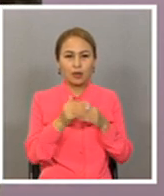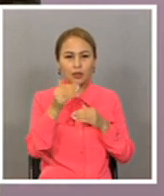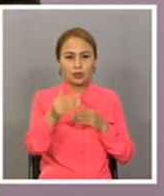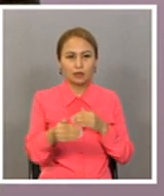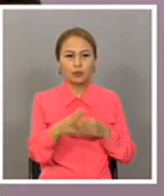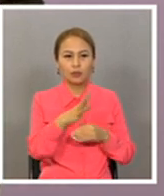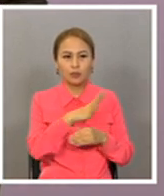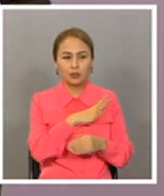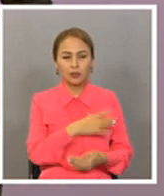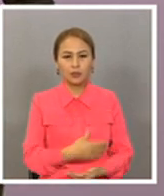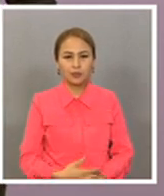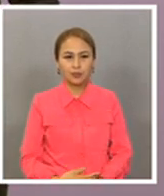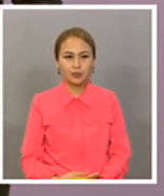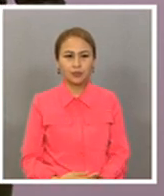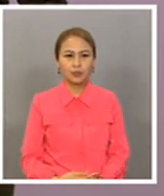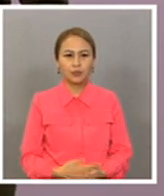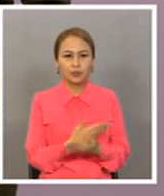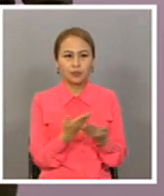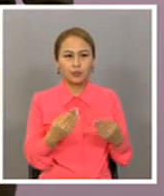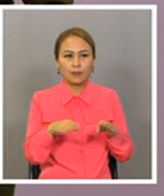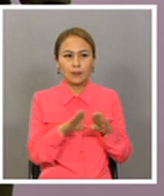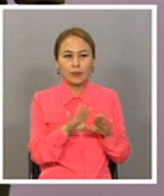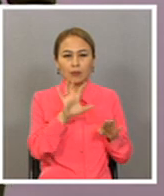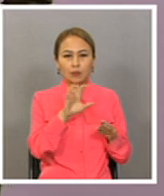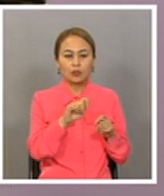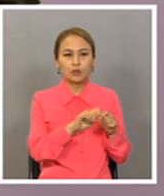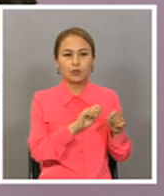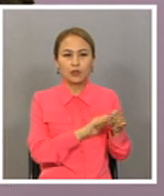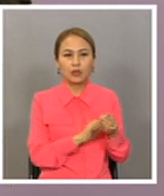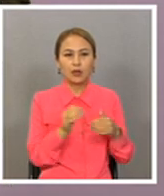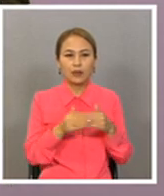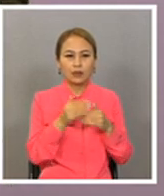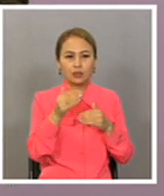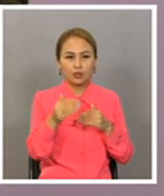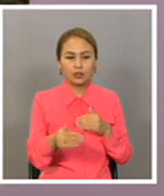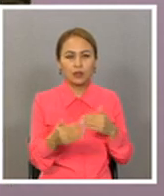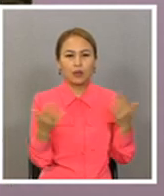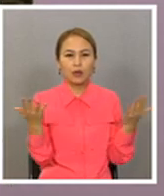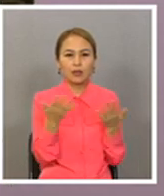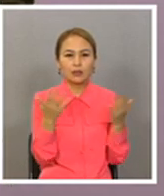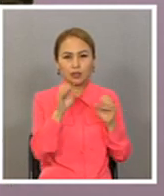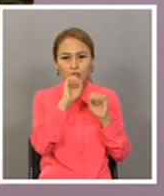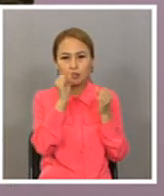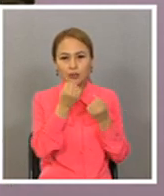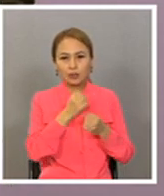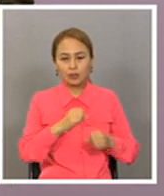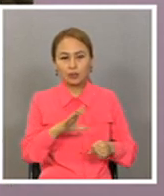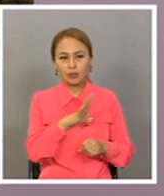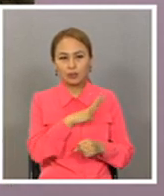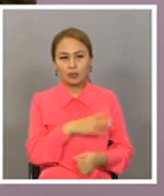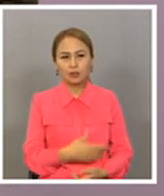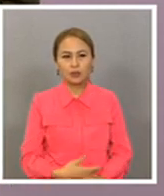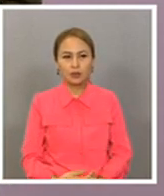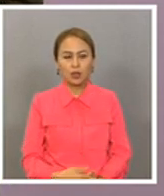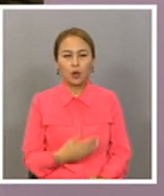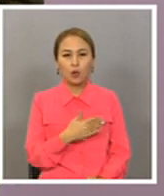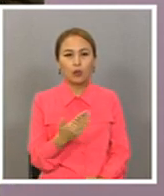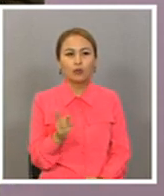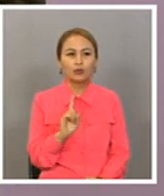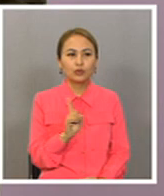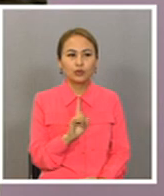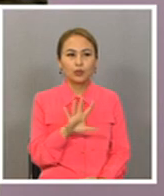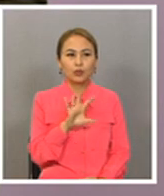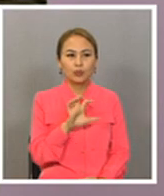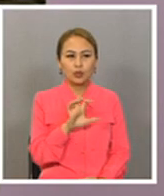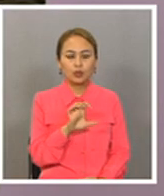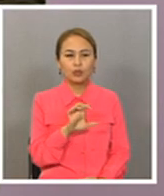жүріп өткен. Осы 500 метр ара қашықтықты қандай жылдамдықпен жүріп өткен? Ол үшін 500